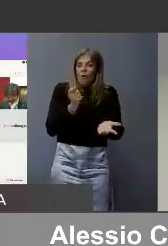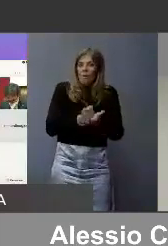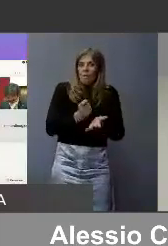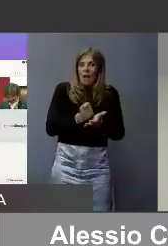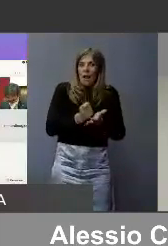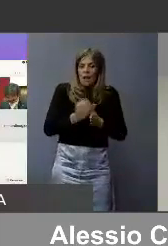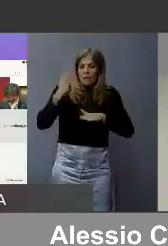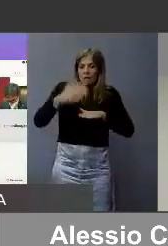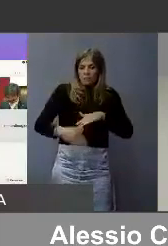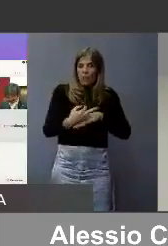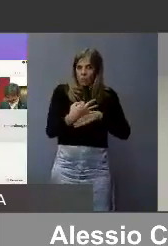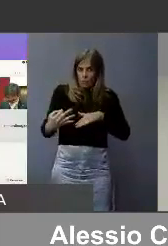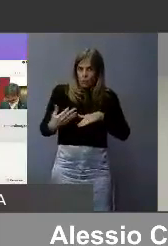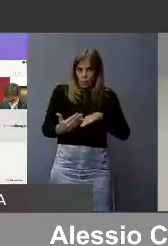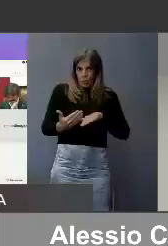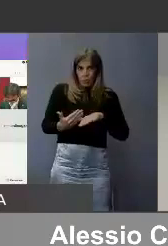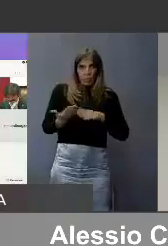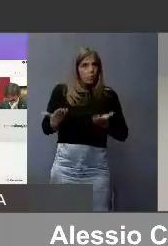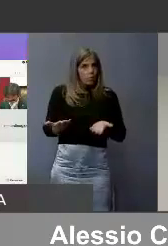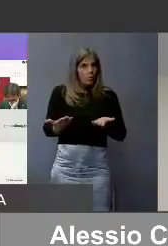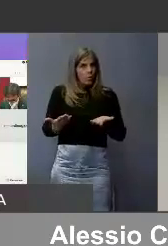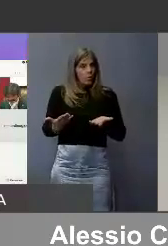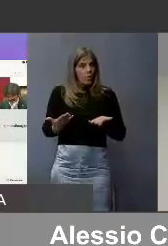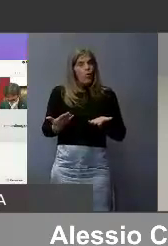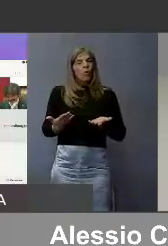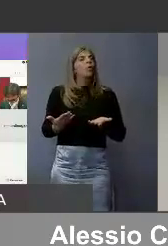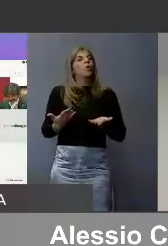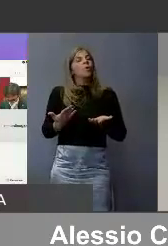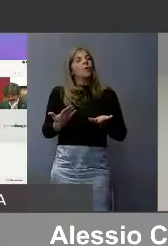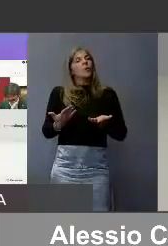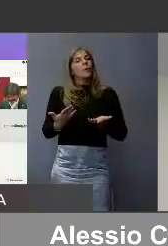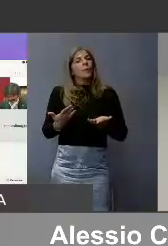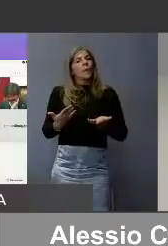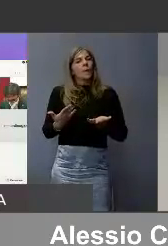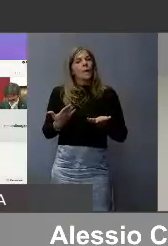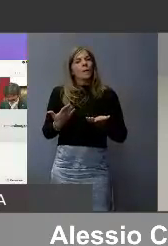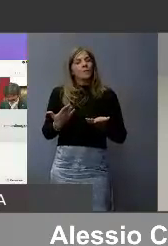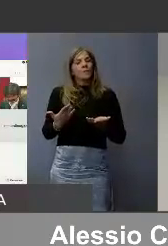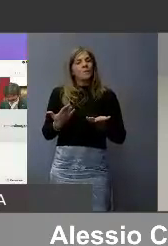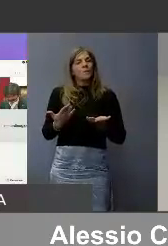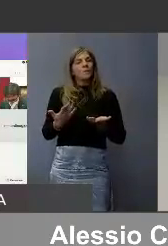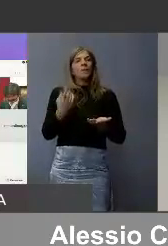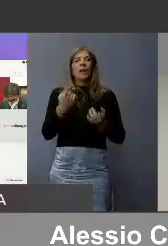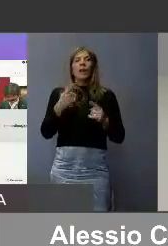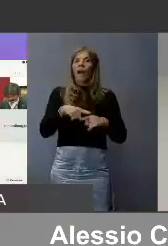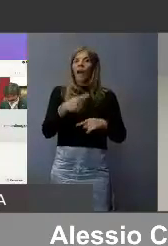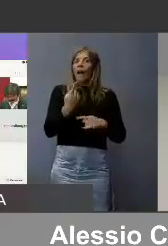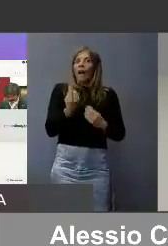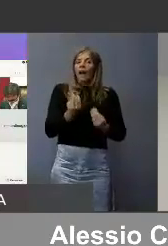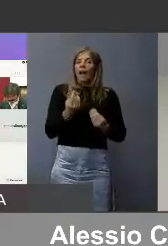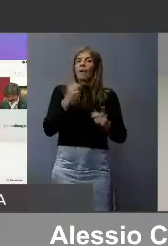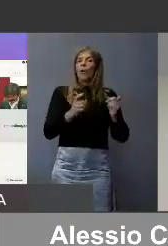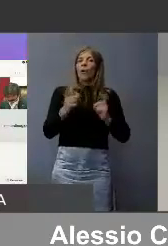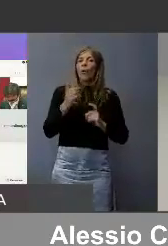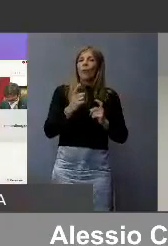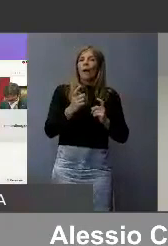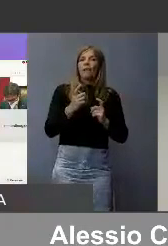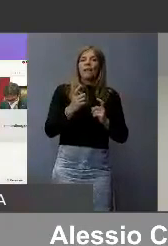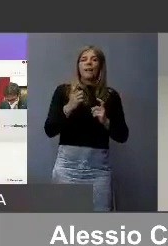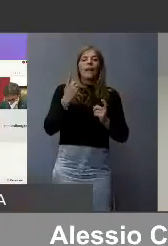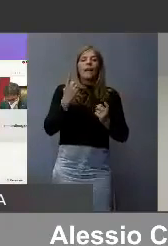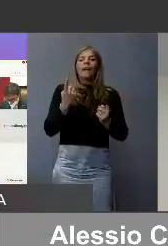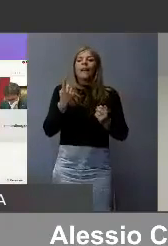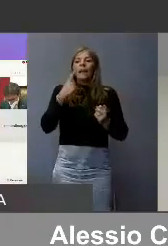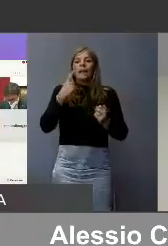tratta letali tarie 2021 e temono anche poi di avere successive spese per